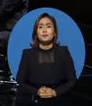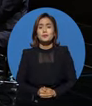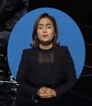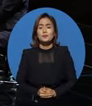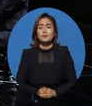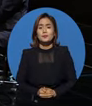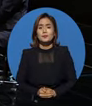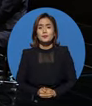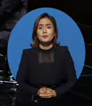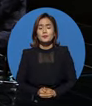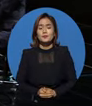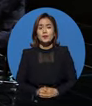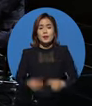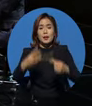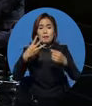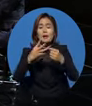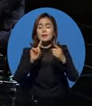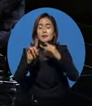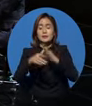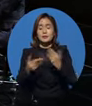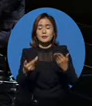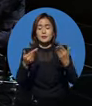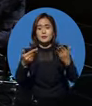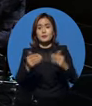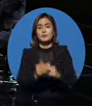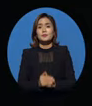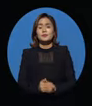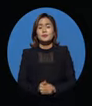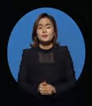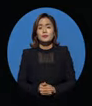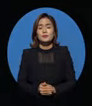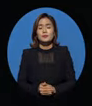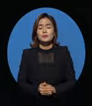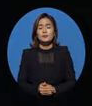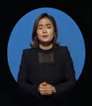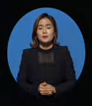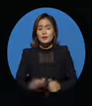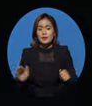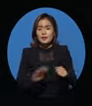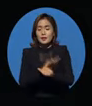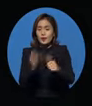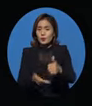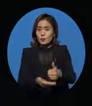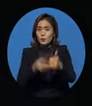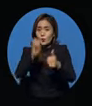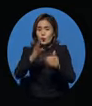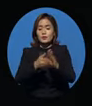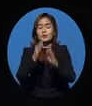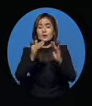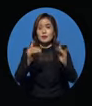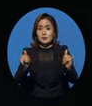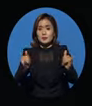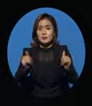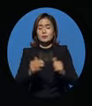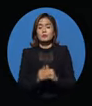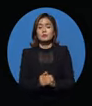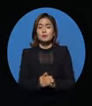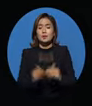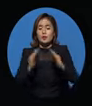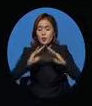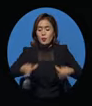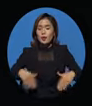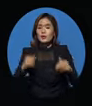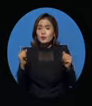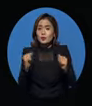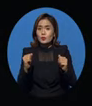호버 말씀해주십시오 역시 바른 시간 일본입니다 4 라우 존경하는 광주시민 전남